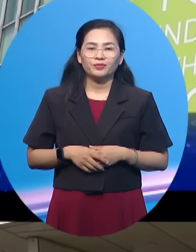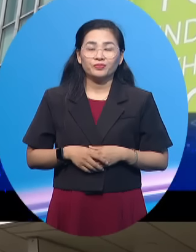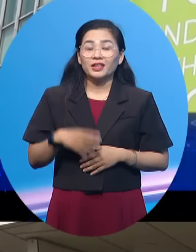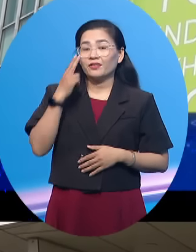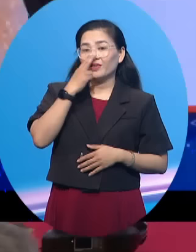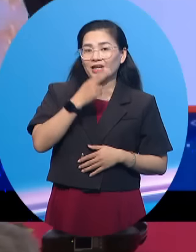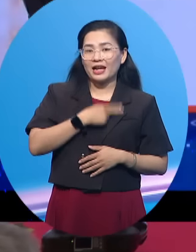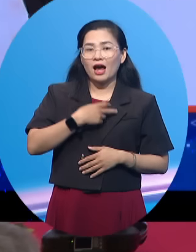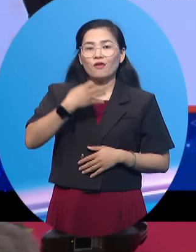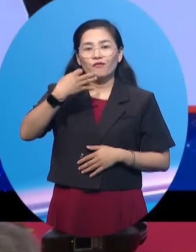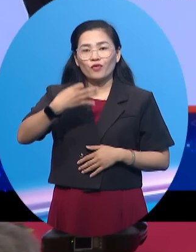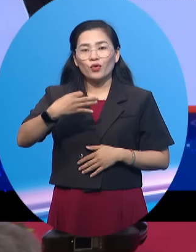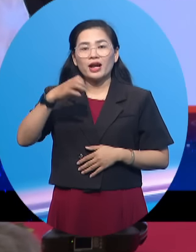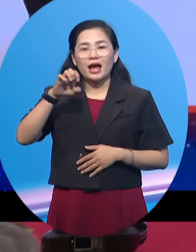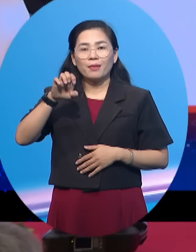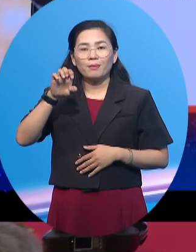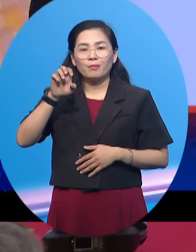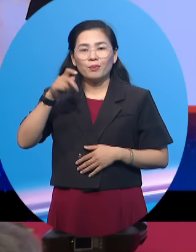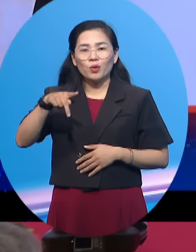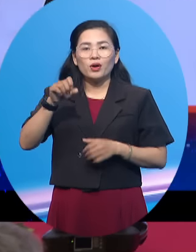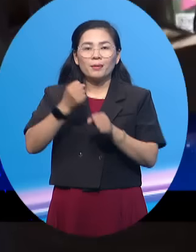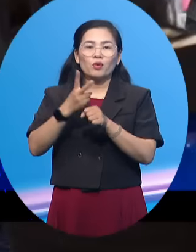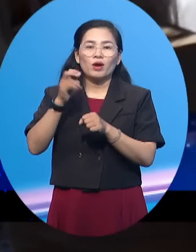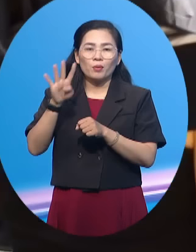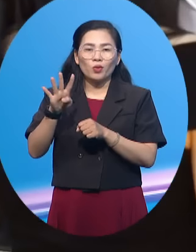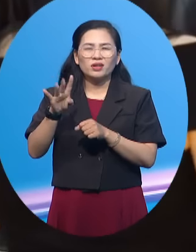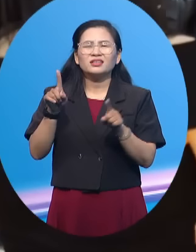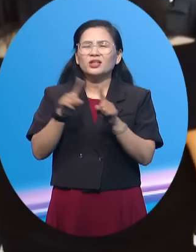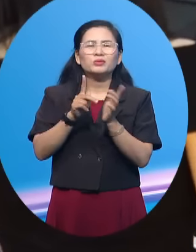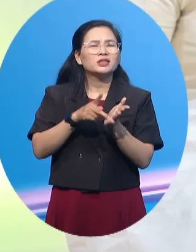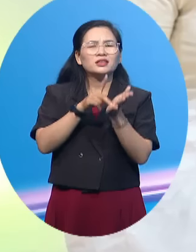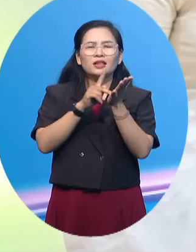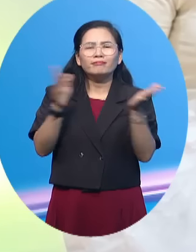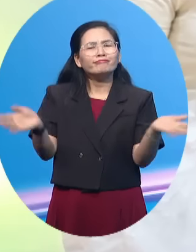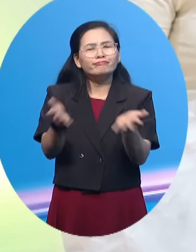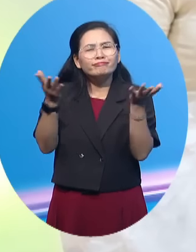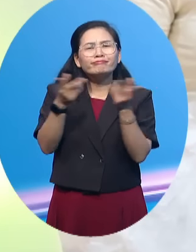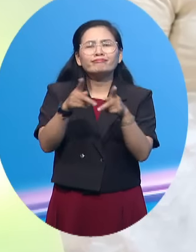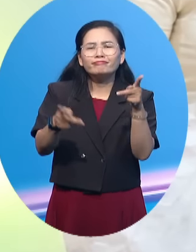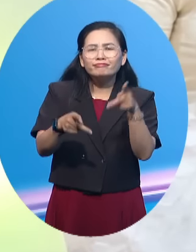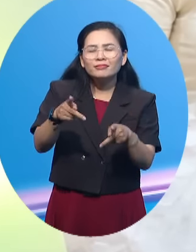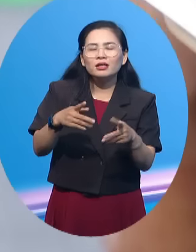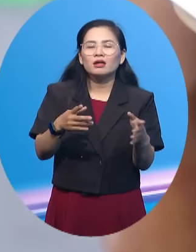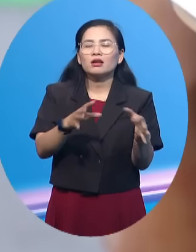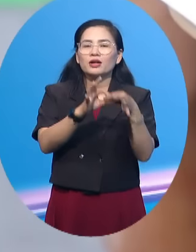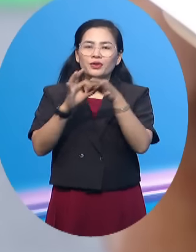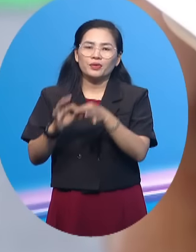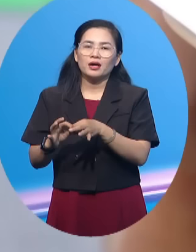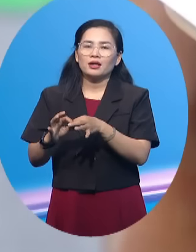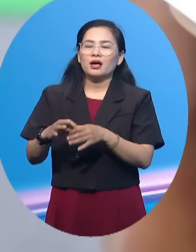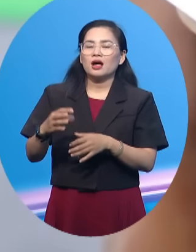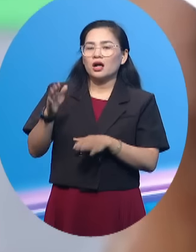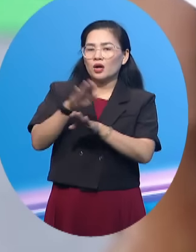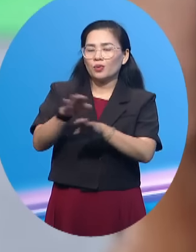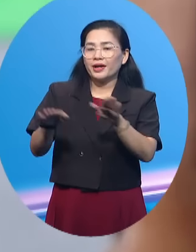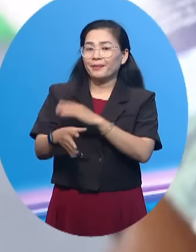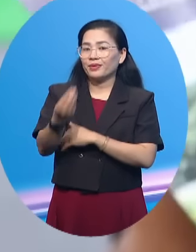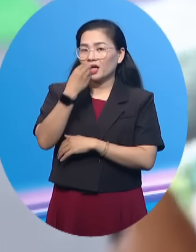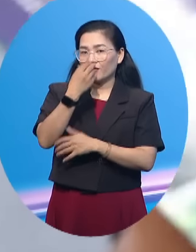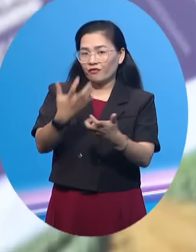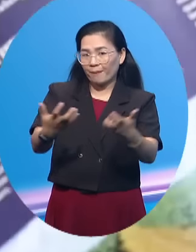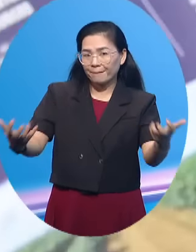Việt Nam Food Expo 2024 là sự kiện xúc tiến thương mại quốc tế có quy mô lớn trong lĩnh vực công nghiệp thực phẩm tại Việt Nam. Tham gia triển